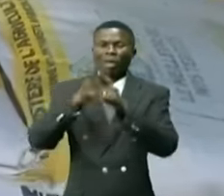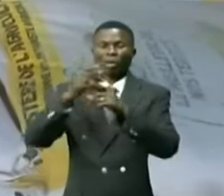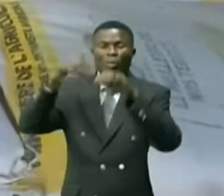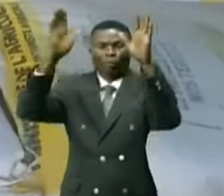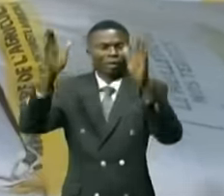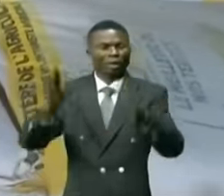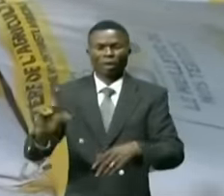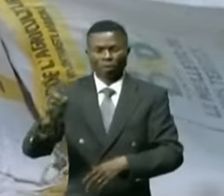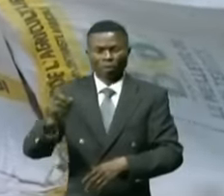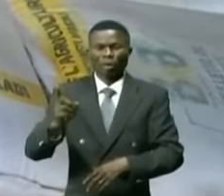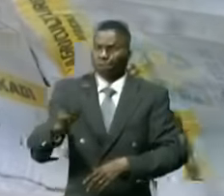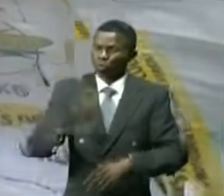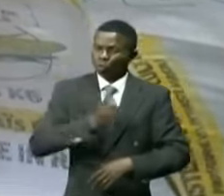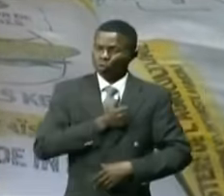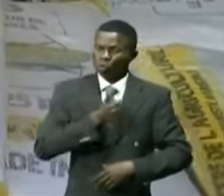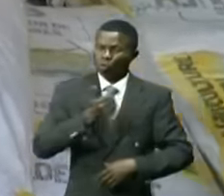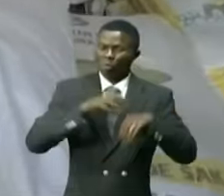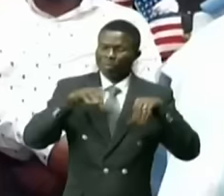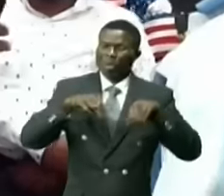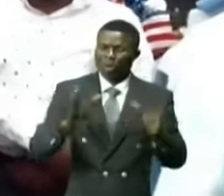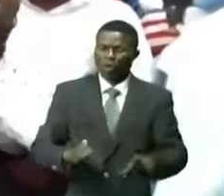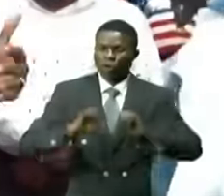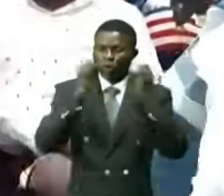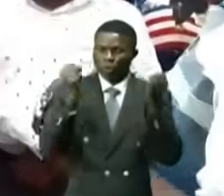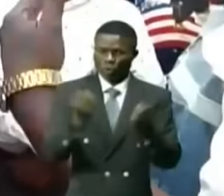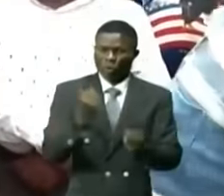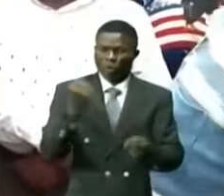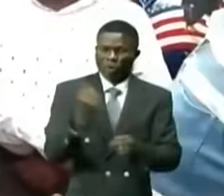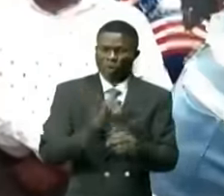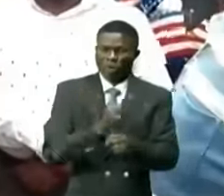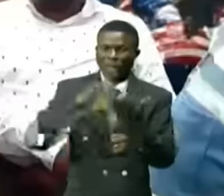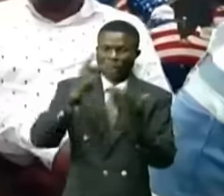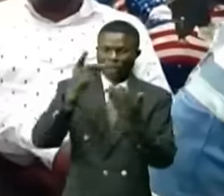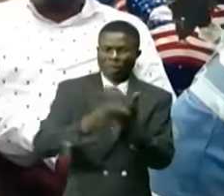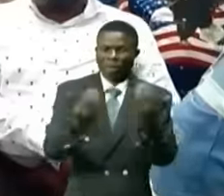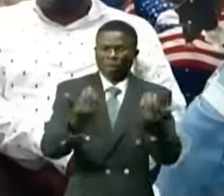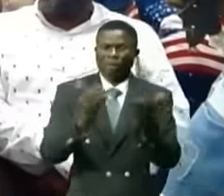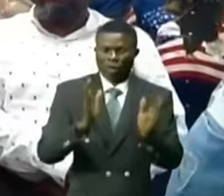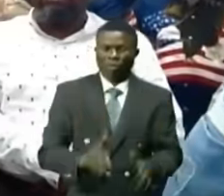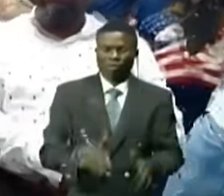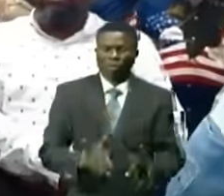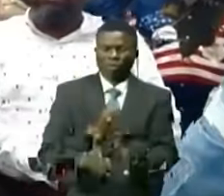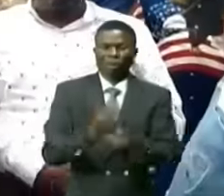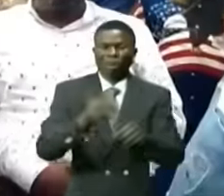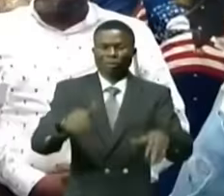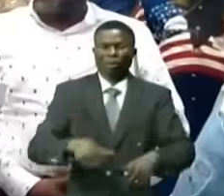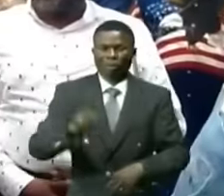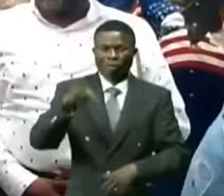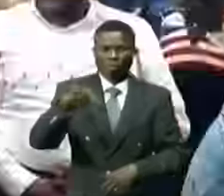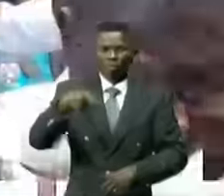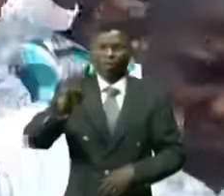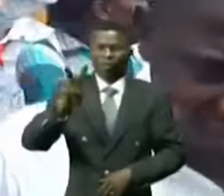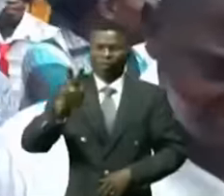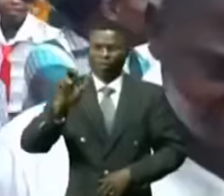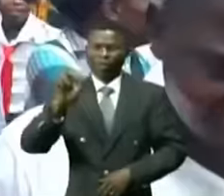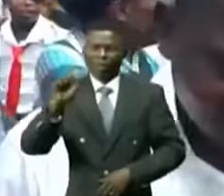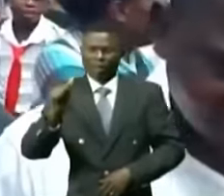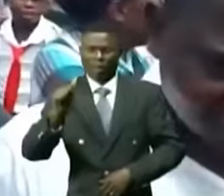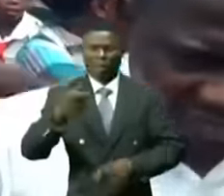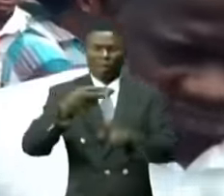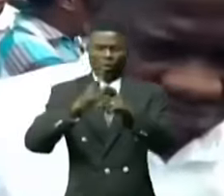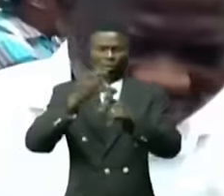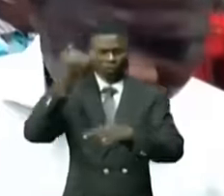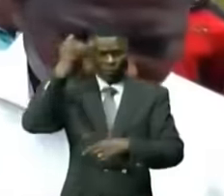une production de BAB, société qui gère le programme volontariste agricole, EVA, initié par le gouvernement